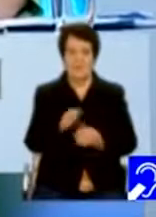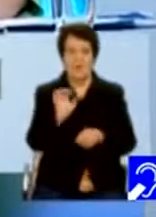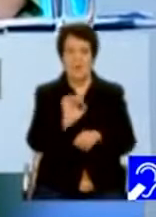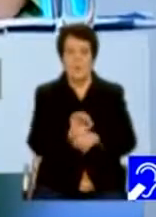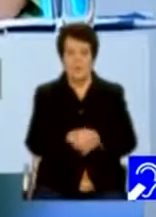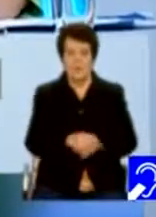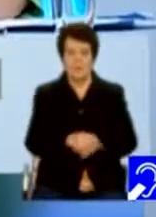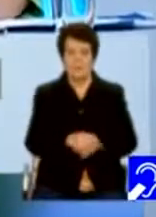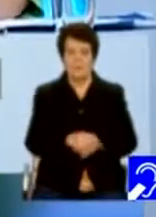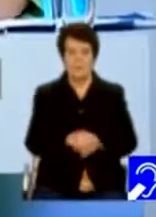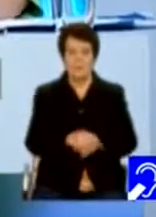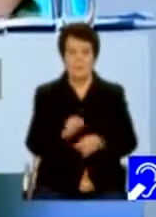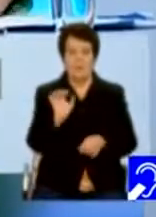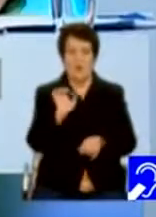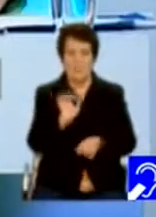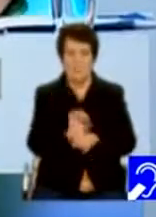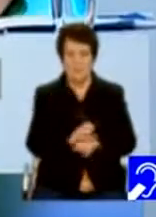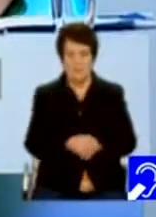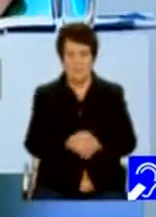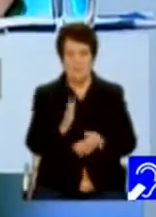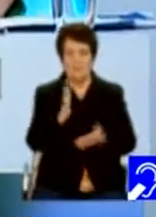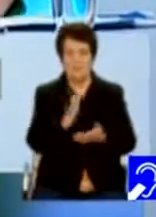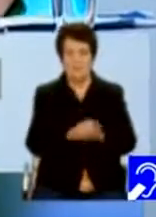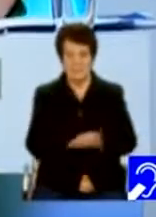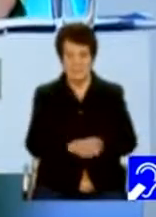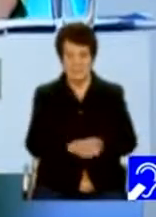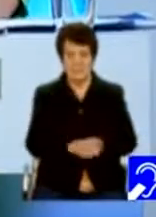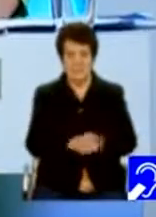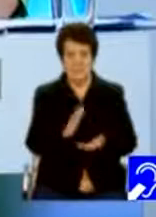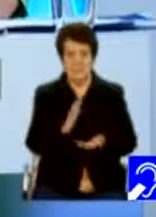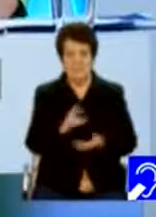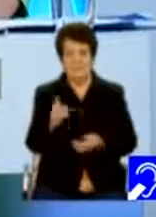Opriți-vă, bez niște apă. Opriți-vă, sunteți în insuficiență de timp.